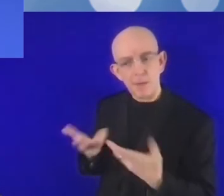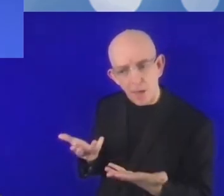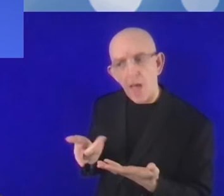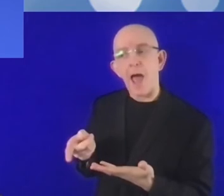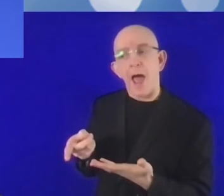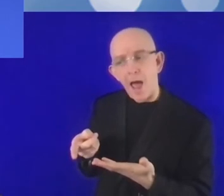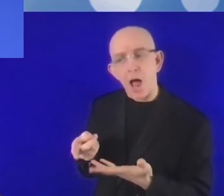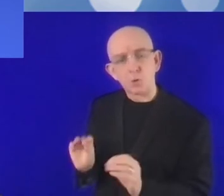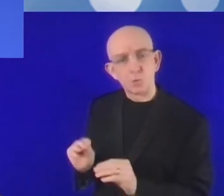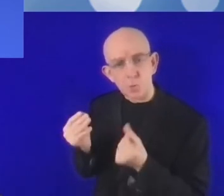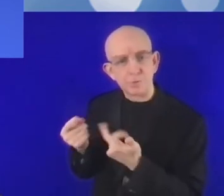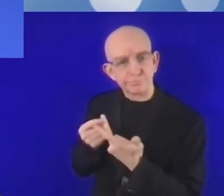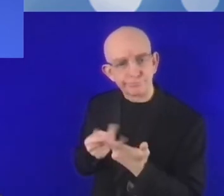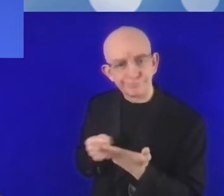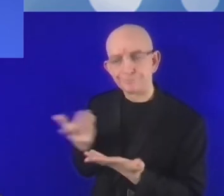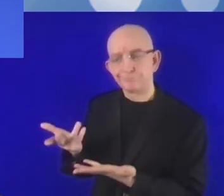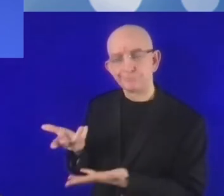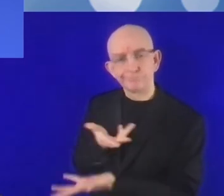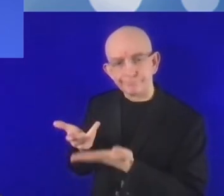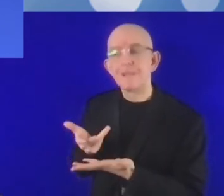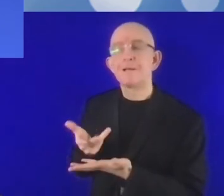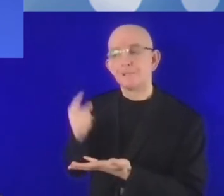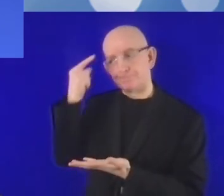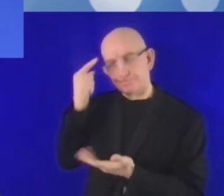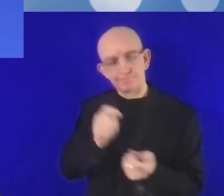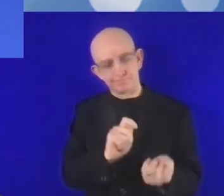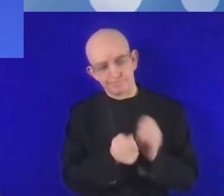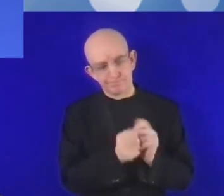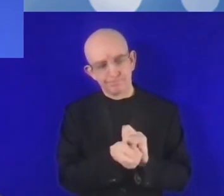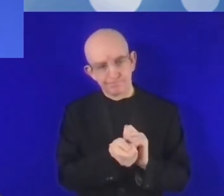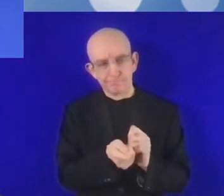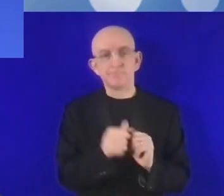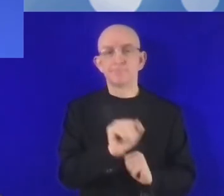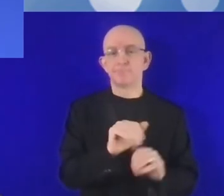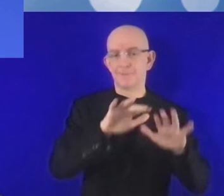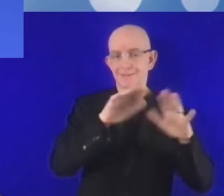eux qui géreront Internet demain, après-demain.